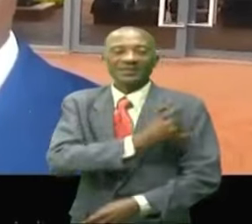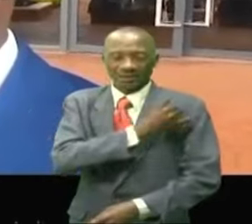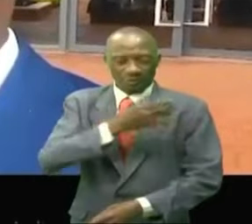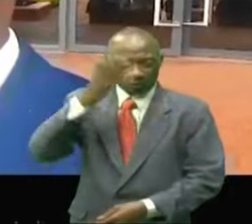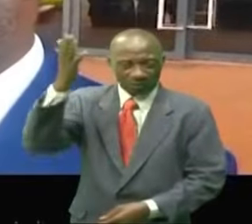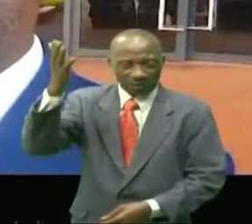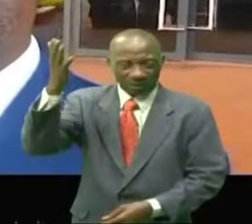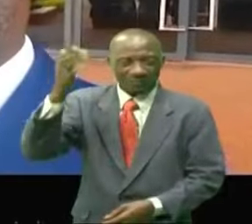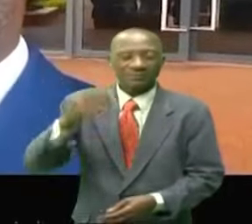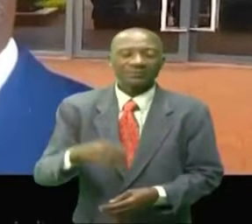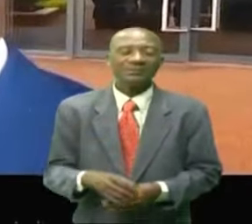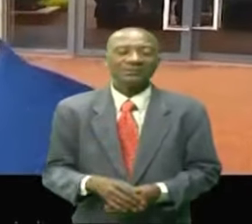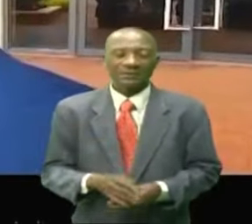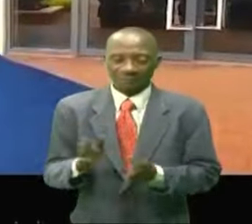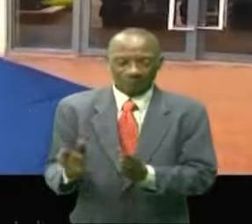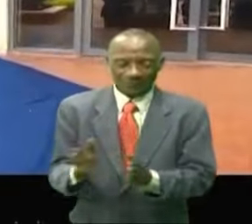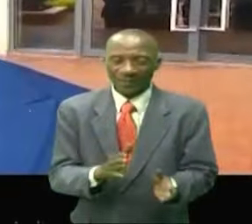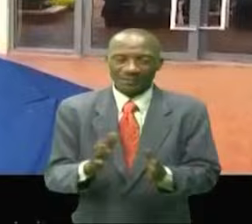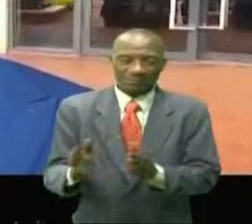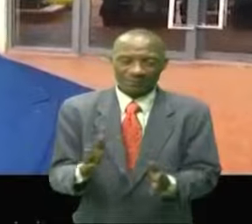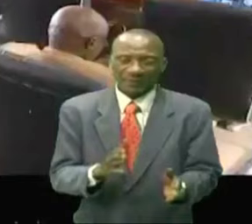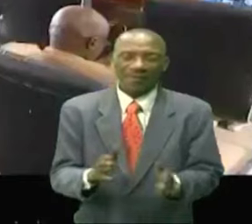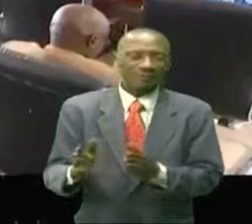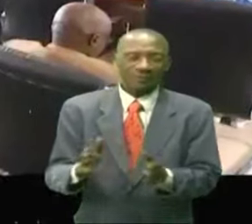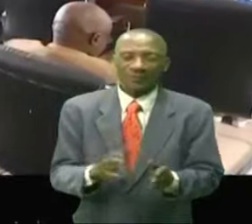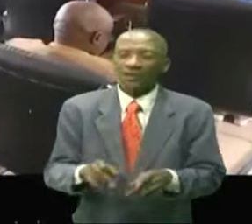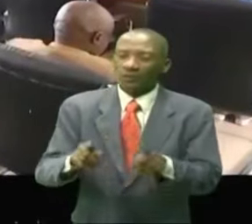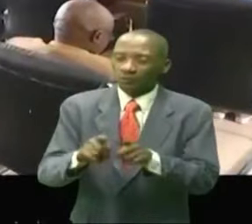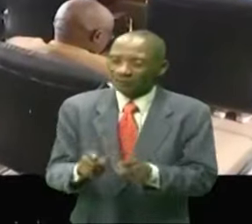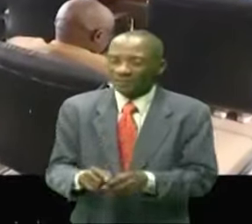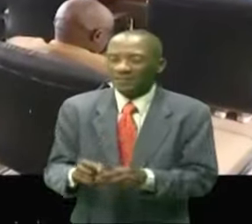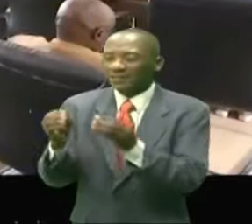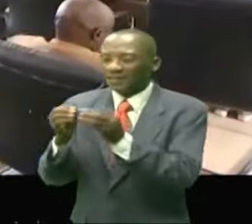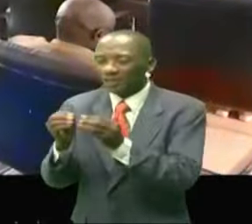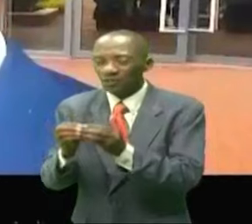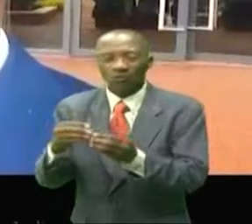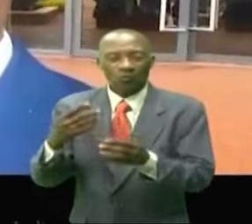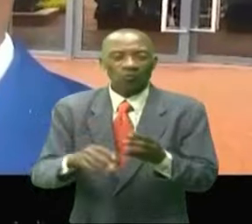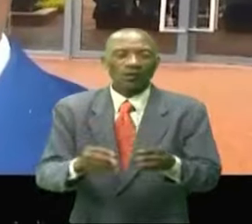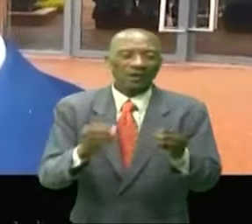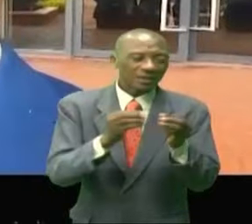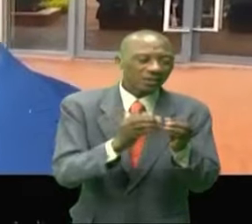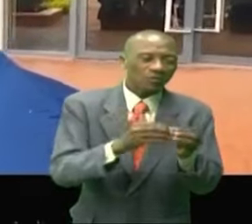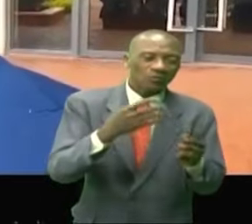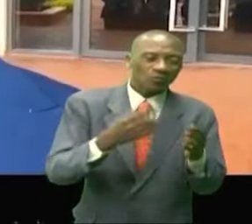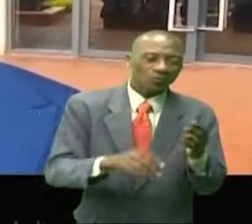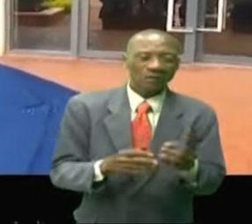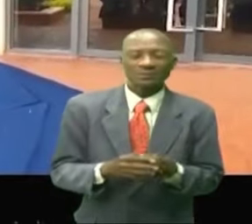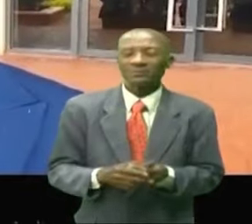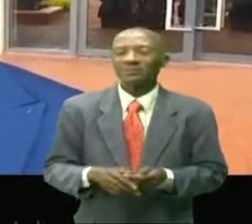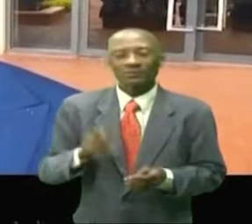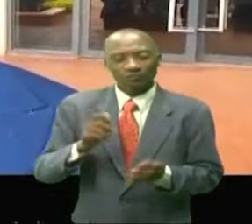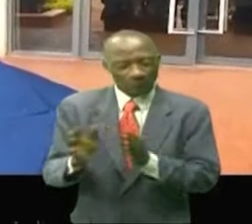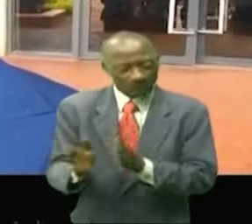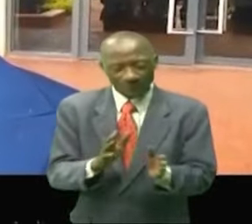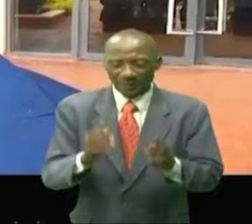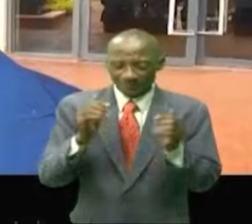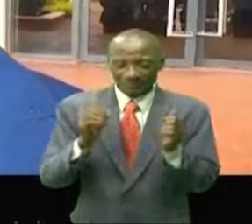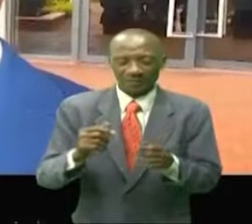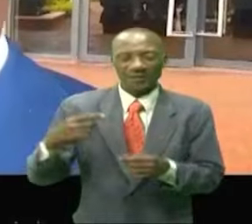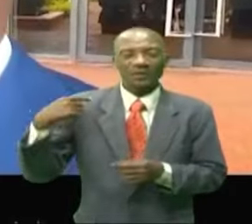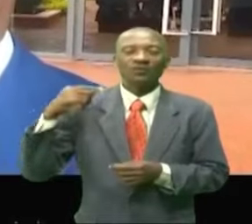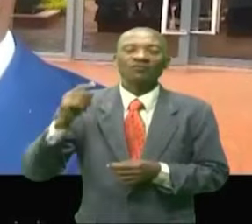de préparer déjà leurs mémos qui vont se mettre aux différents ministres sectoriels. Il faut également ajouter le fait que ce sera une fenêtre